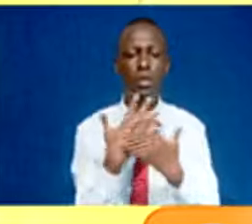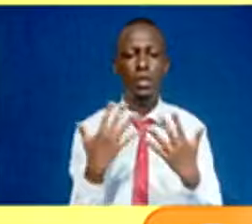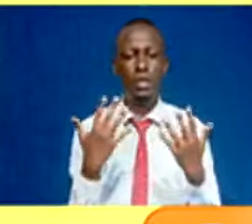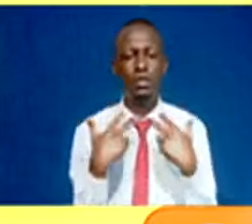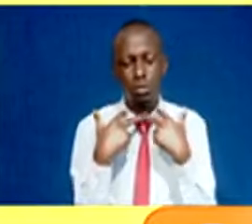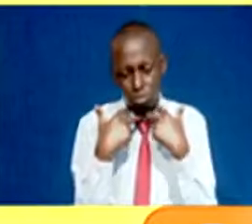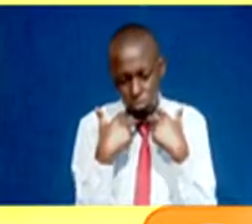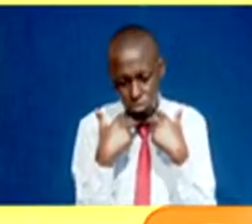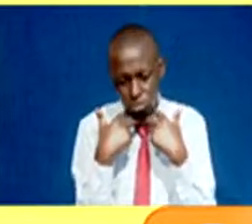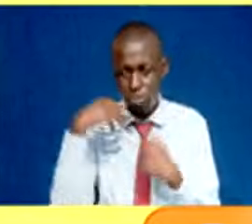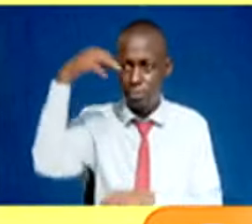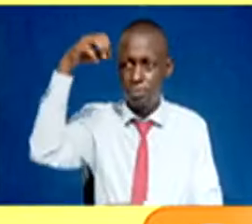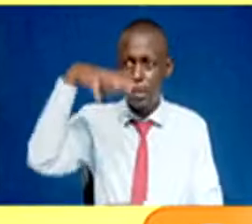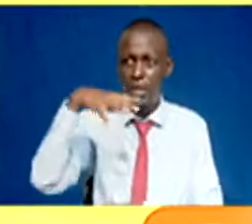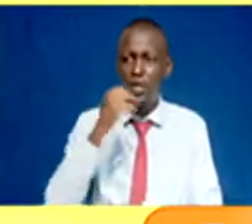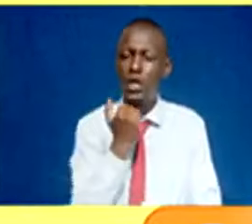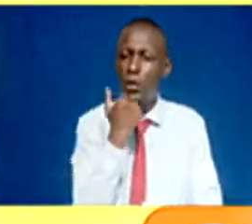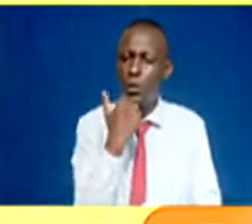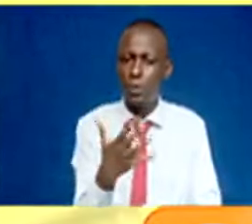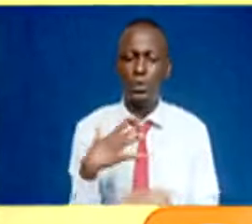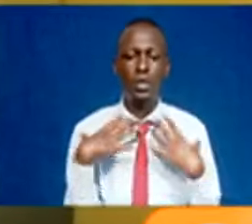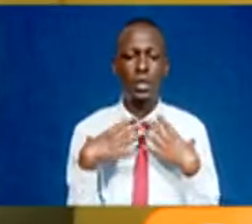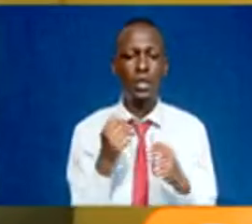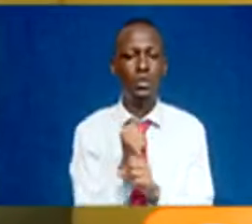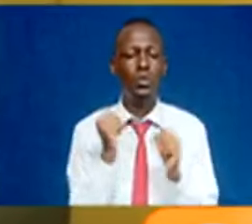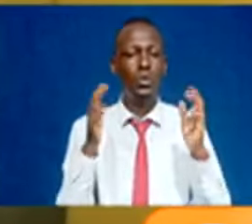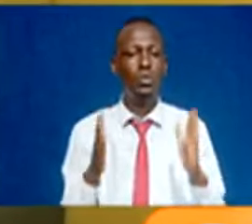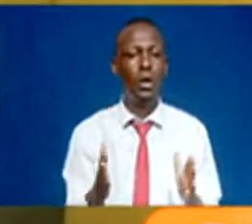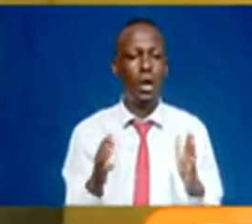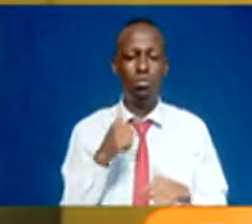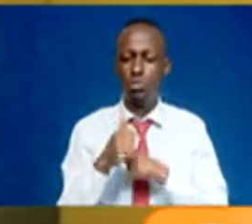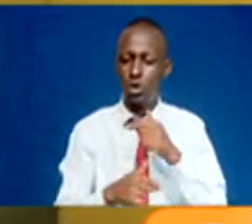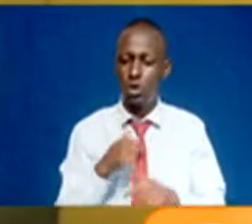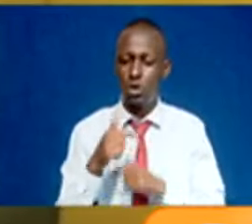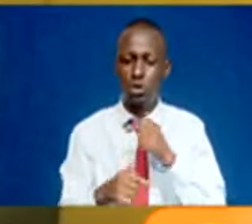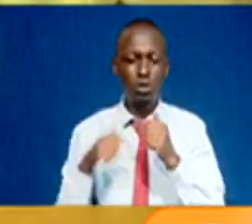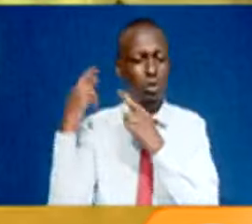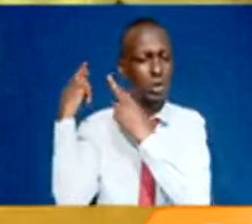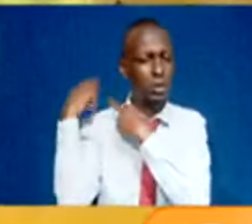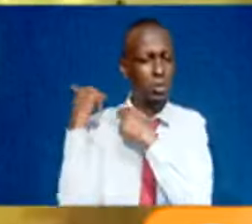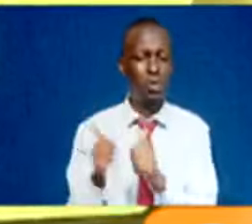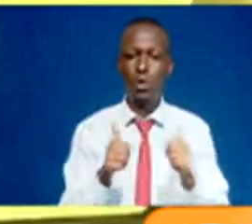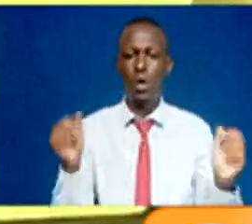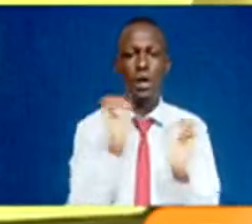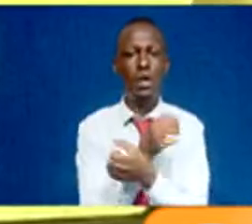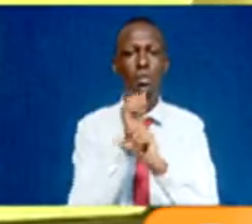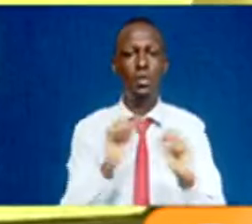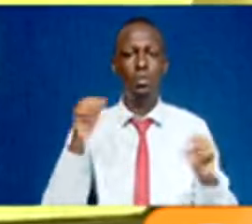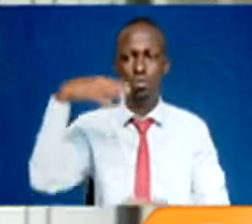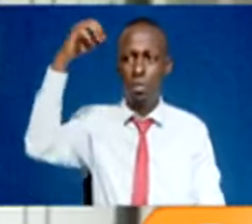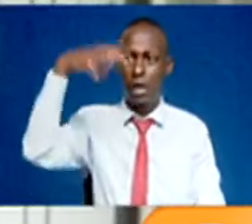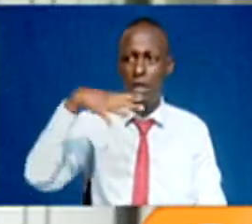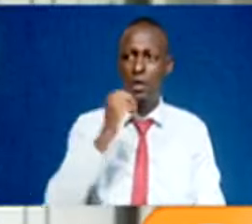na ukosefu wa umeme. Wahudumu wa afya wameshindwa kutekeleza majukumu yao ipasavyo kwa kukosa